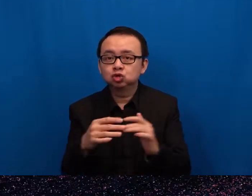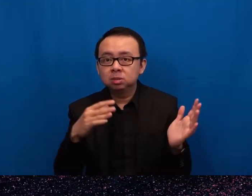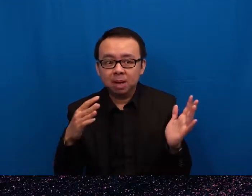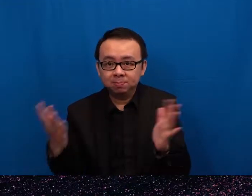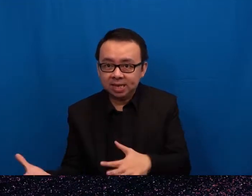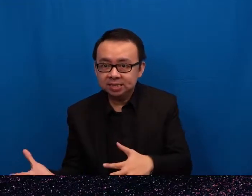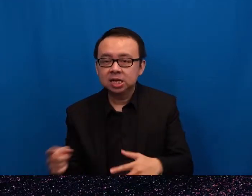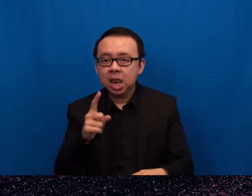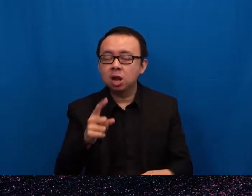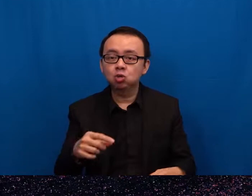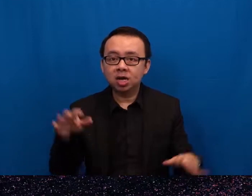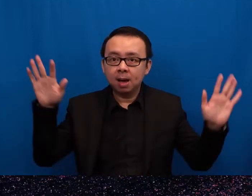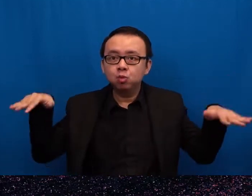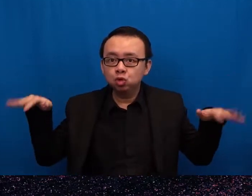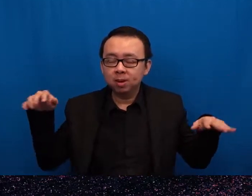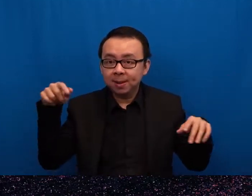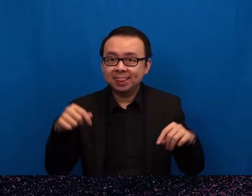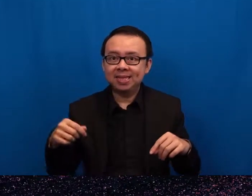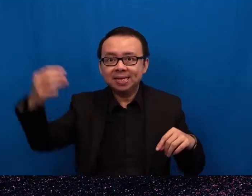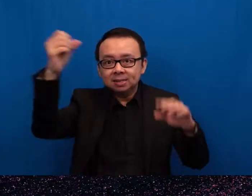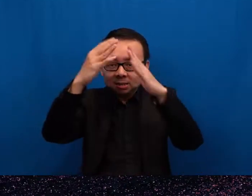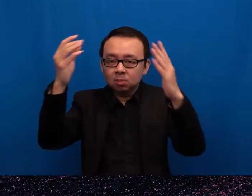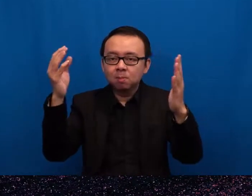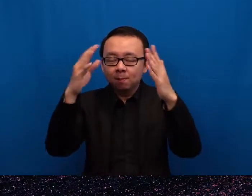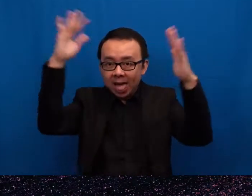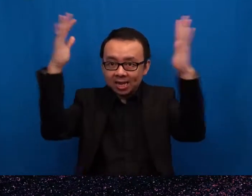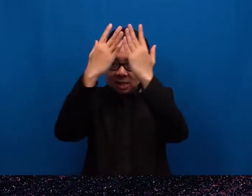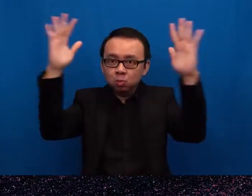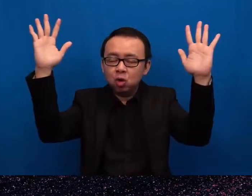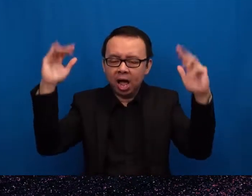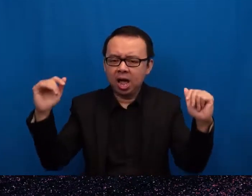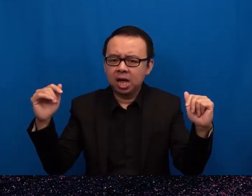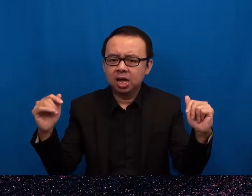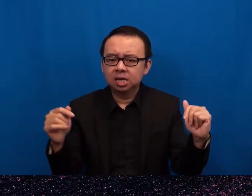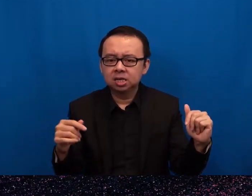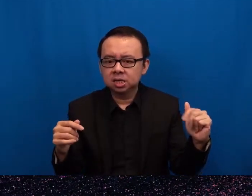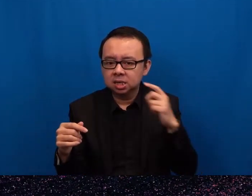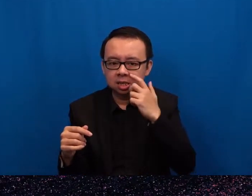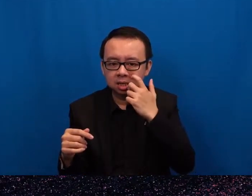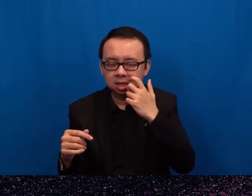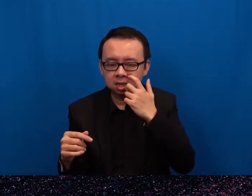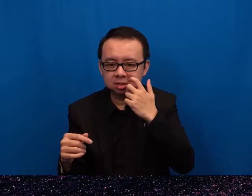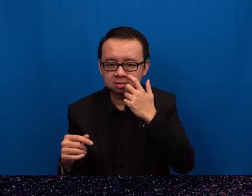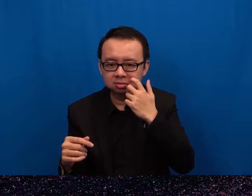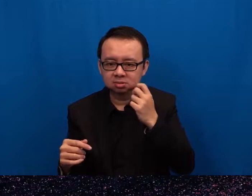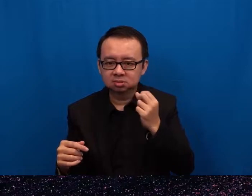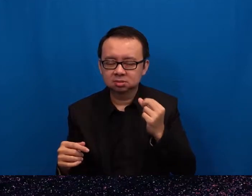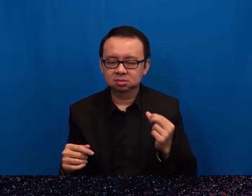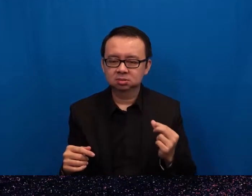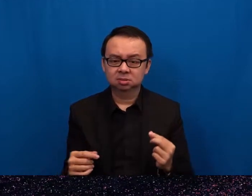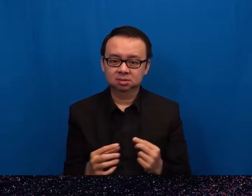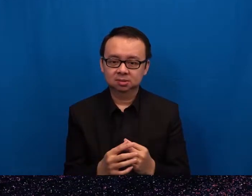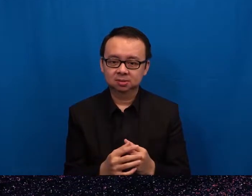Mungkin ada orang, salah satu dari 12 itu datang hari sebelum itu terjadi. Mereka papasan dengan Tuhan Yesus, nggak